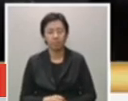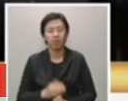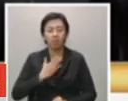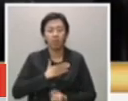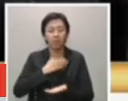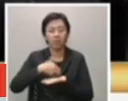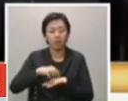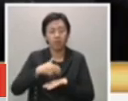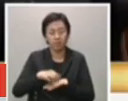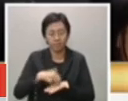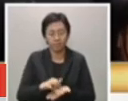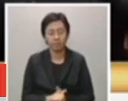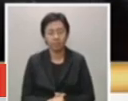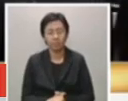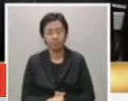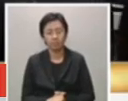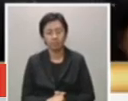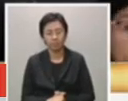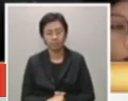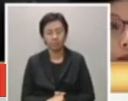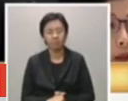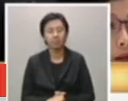นอย่างนี้ครับ